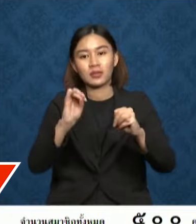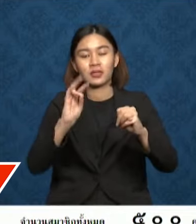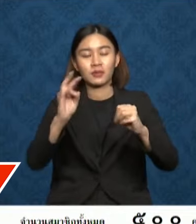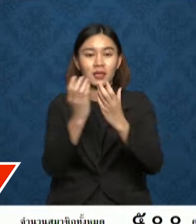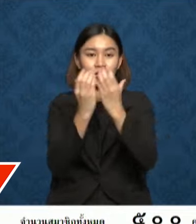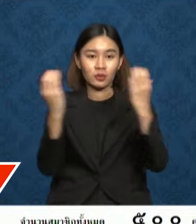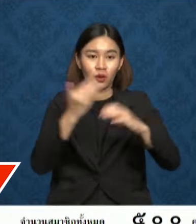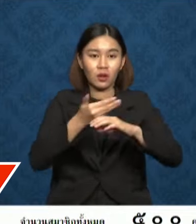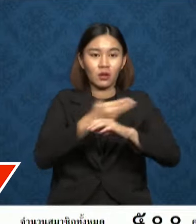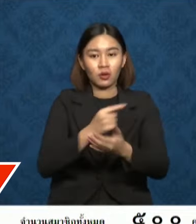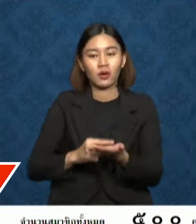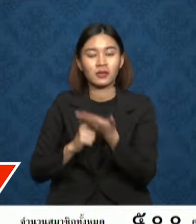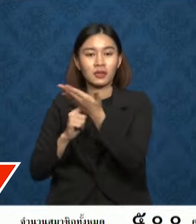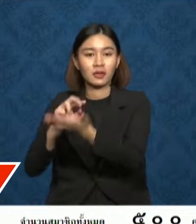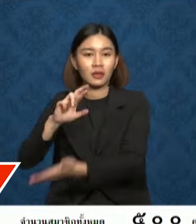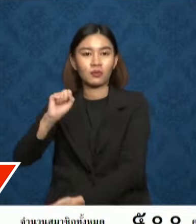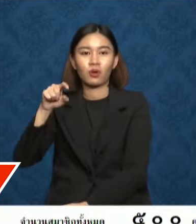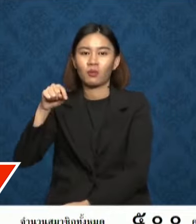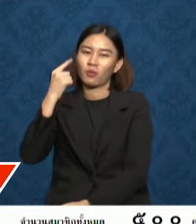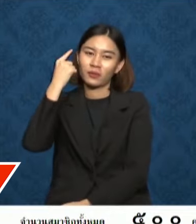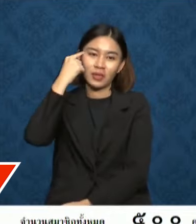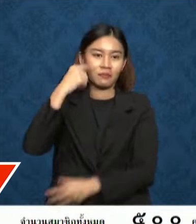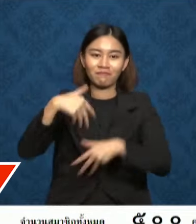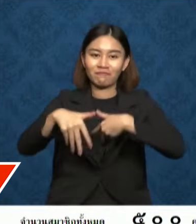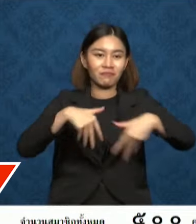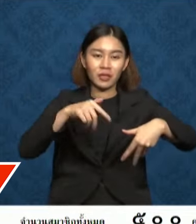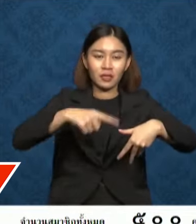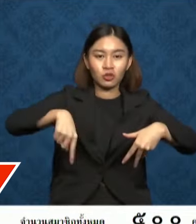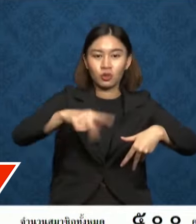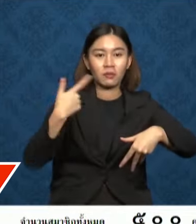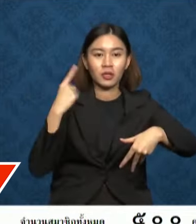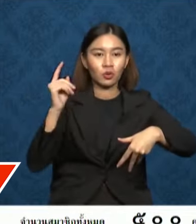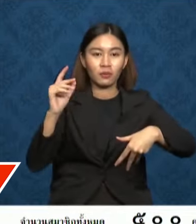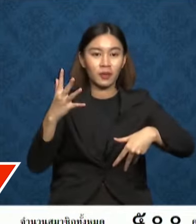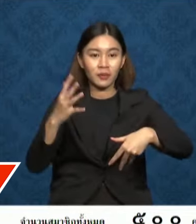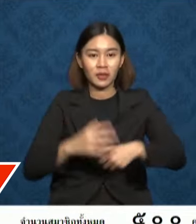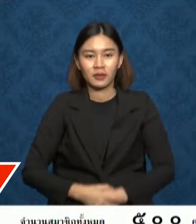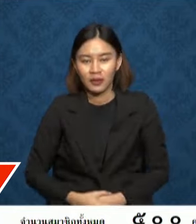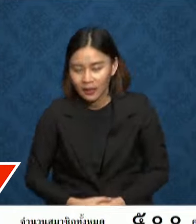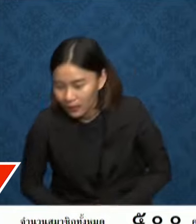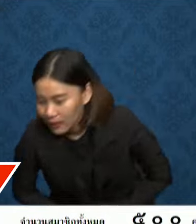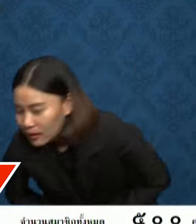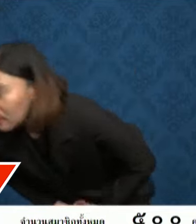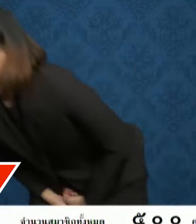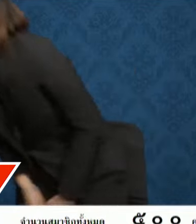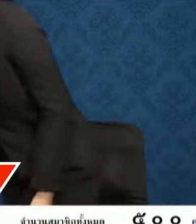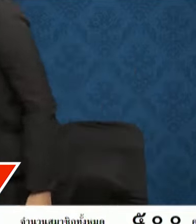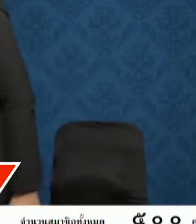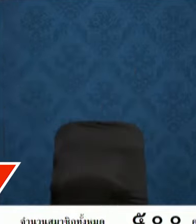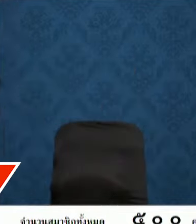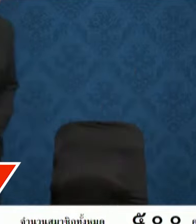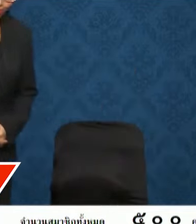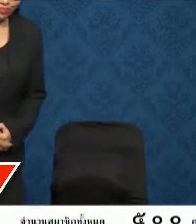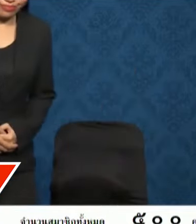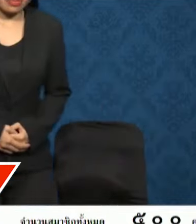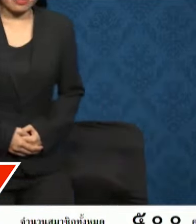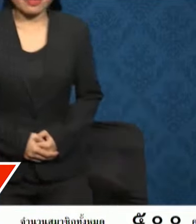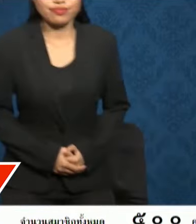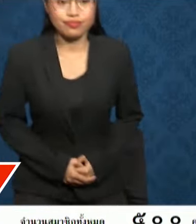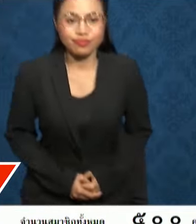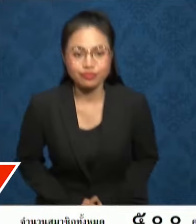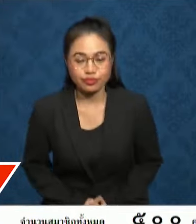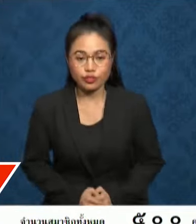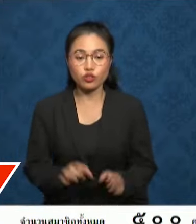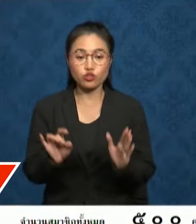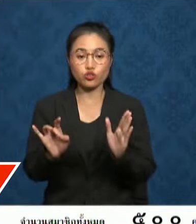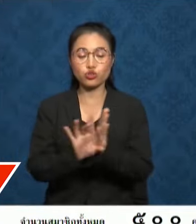แ่รฐมนูลก่ทจะเสนอสภา แบบนั้นผมคิดว ประชาชนไมไดประโชนส่นสุดทายของการเพ่มธรมอาิบาลครัั่นกคอการยกระดับ